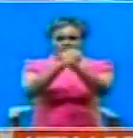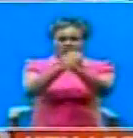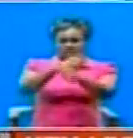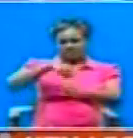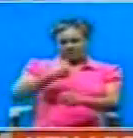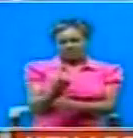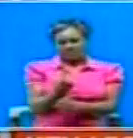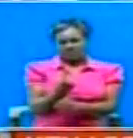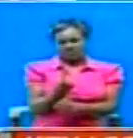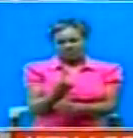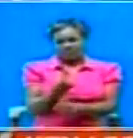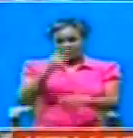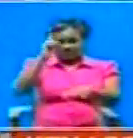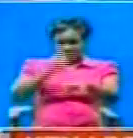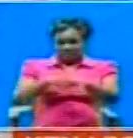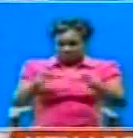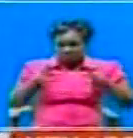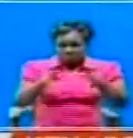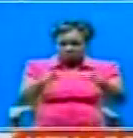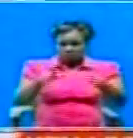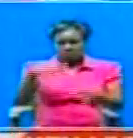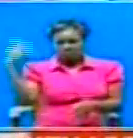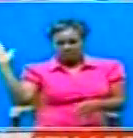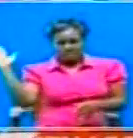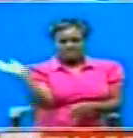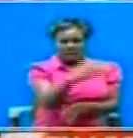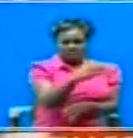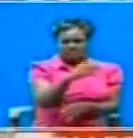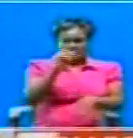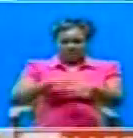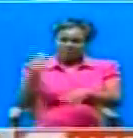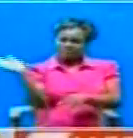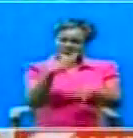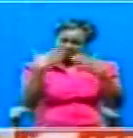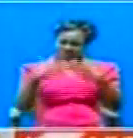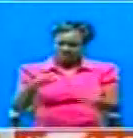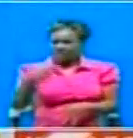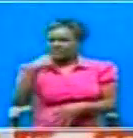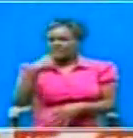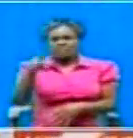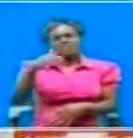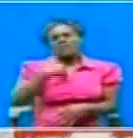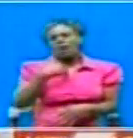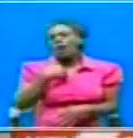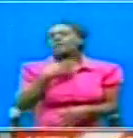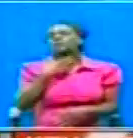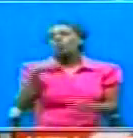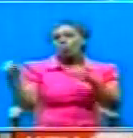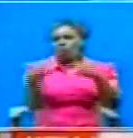ajiprotect. Venye alimsukuma akampiga slap. Venye alimpiga slap huyo mwenzake akamwambia, "Ah, mimi sina maneno na